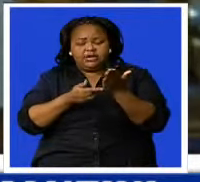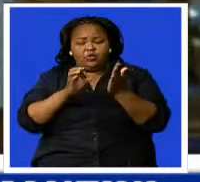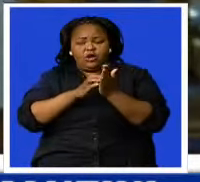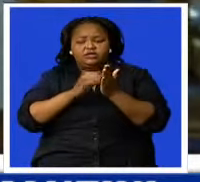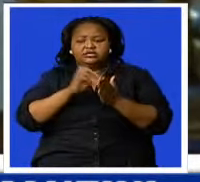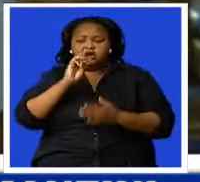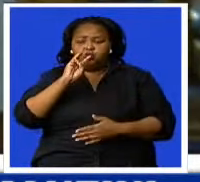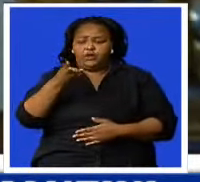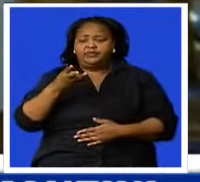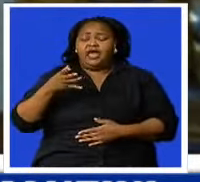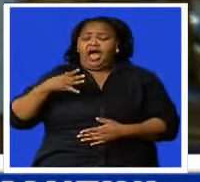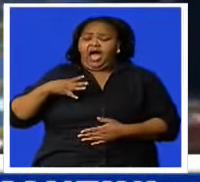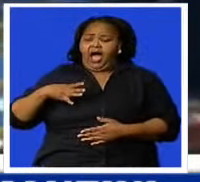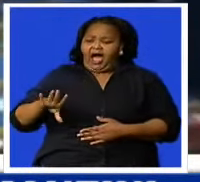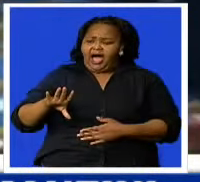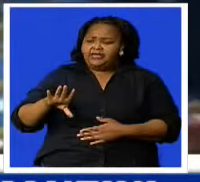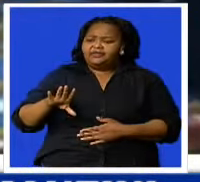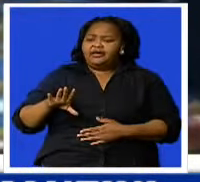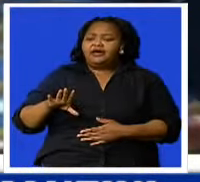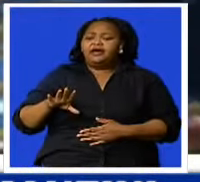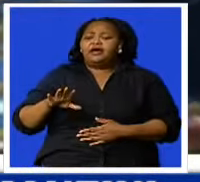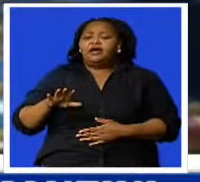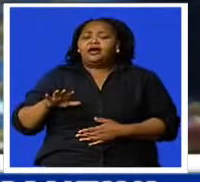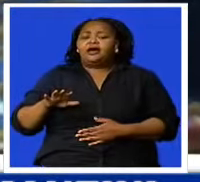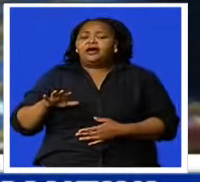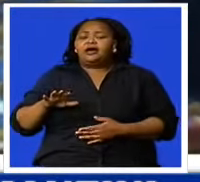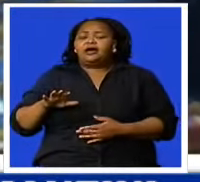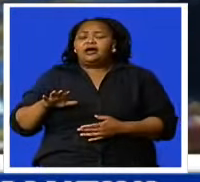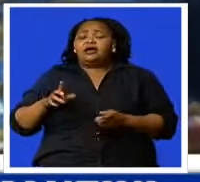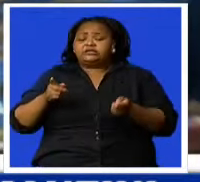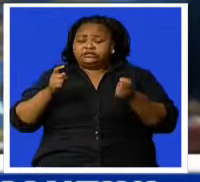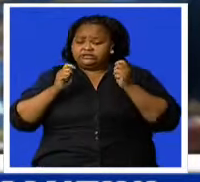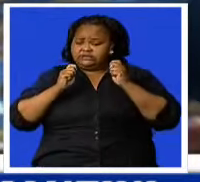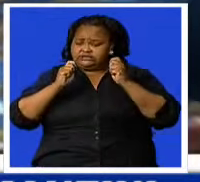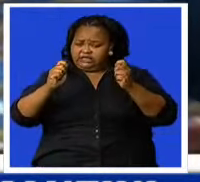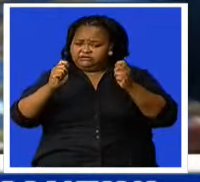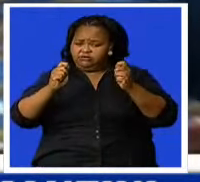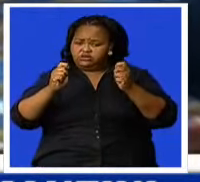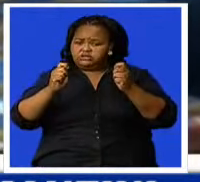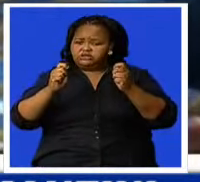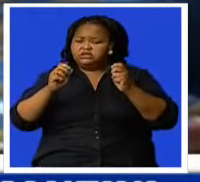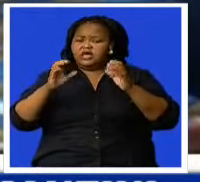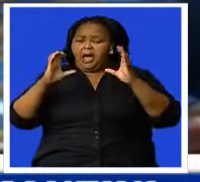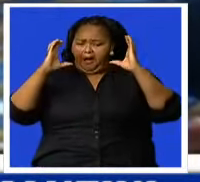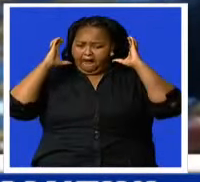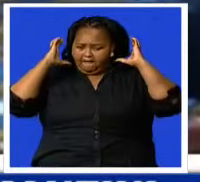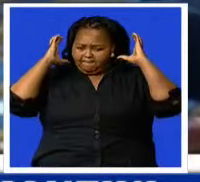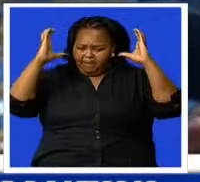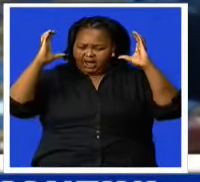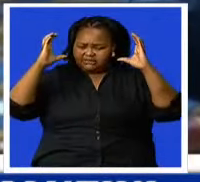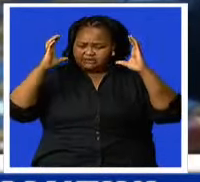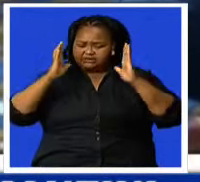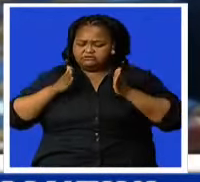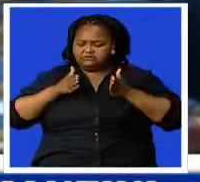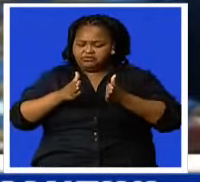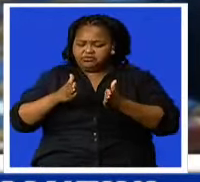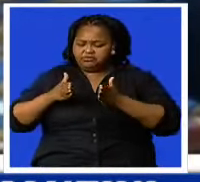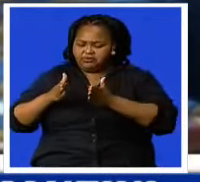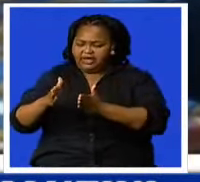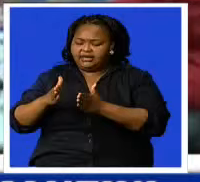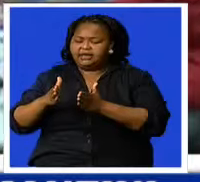kwakhiwa kwale mall ngulabasebenzisa sikhumulo setincola letithwala sive kuleli dolobha njengobe